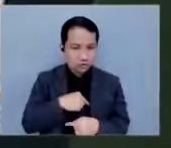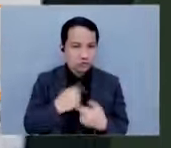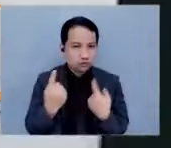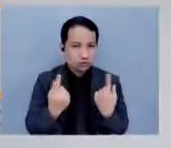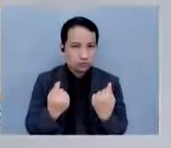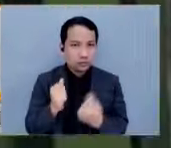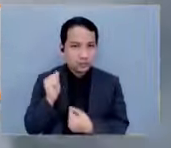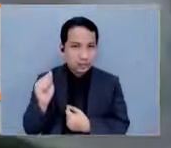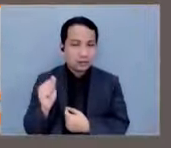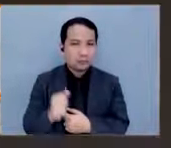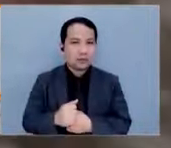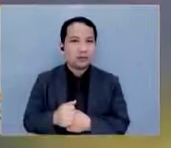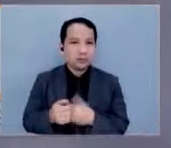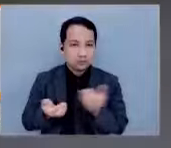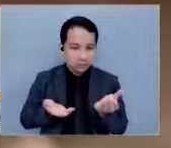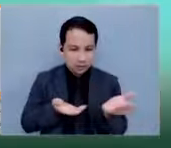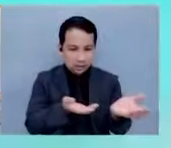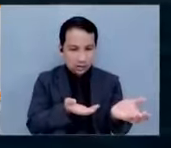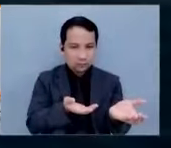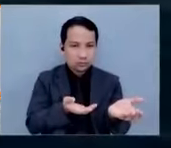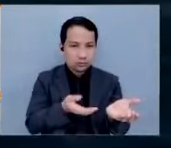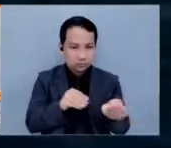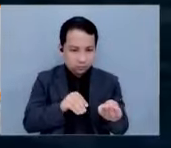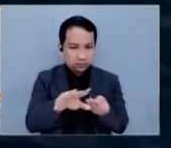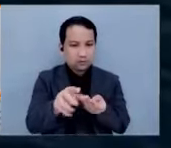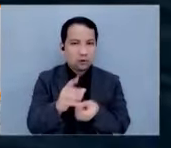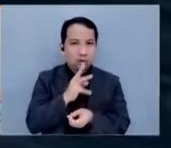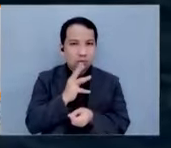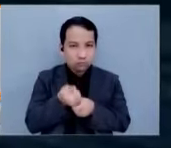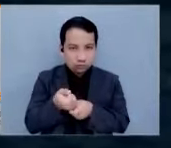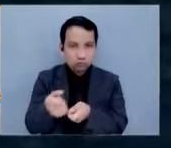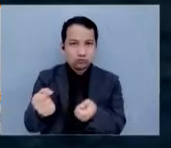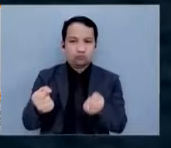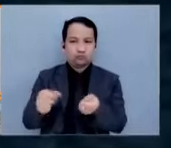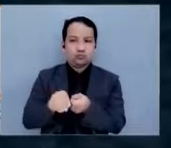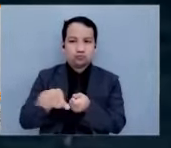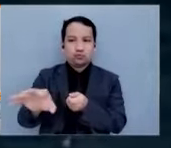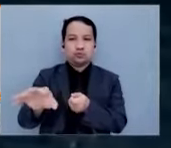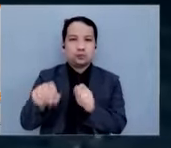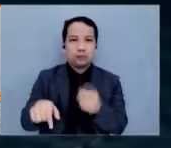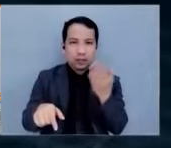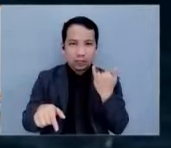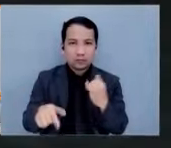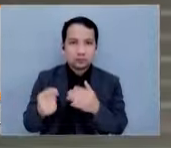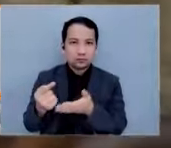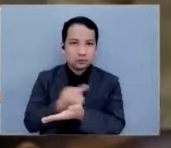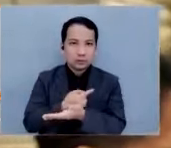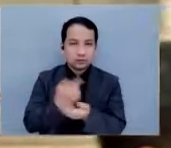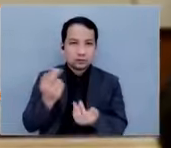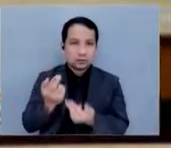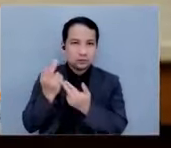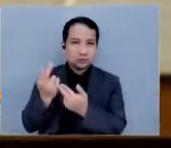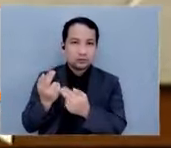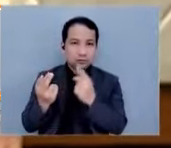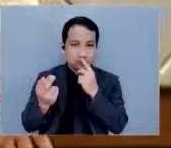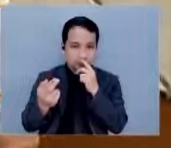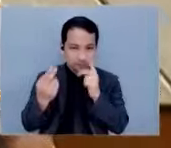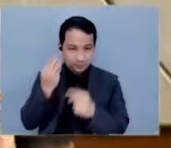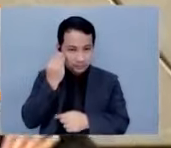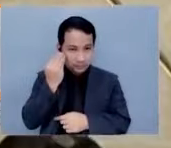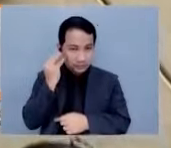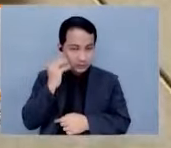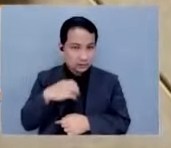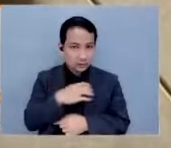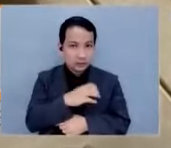panghahabol, panggigit-git at pambobomba ng tubig sa supply boat ng Pilipinas itong nakaraang linggo, inarekomenda ni House Speaker Martin Romualdez na maglagay